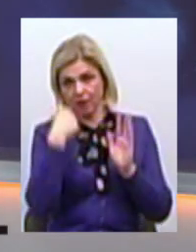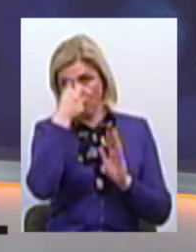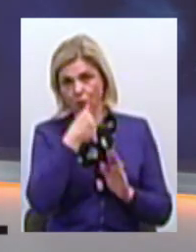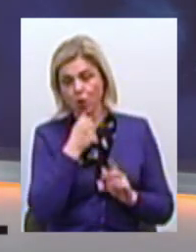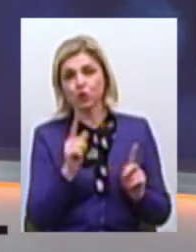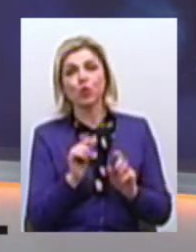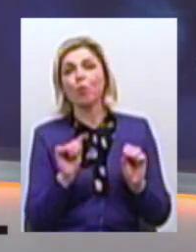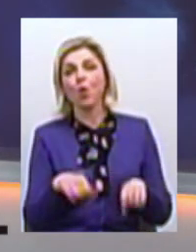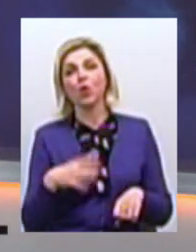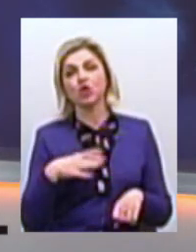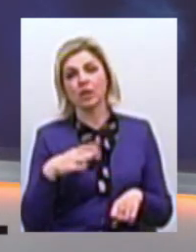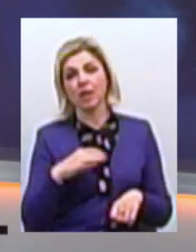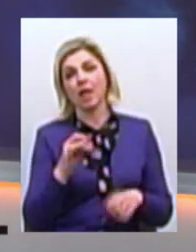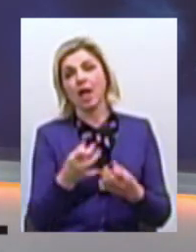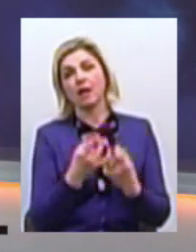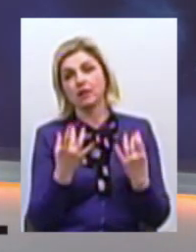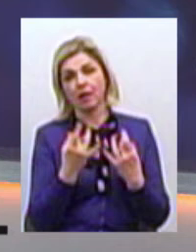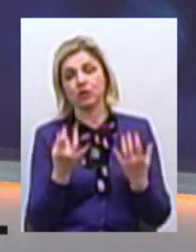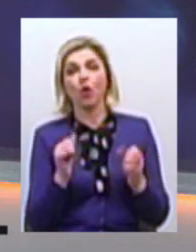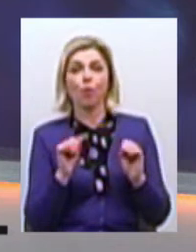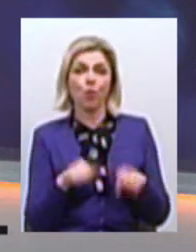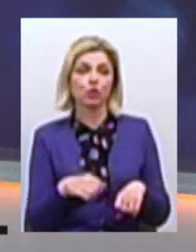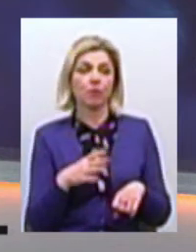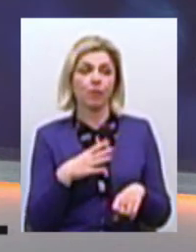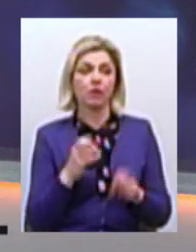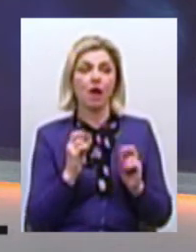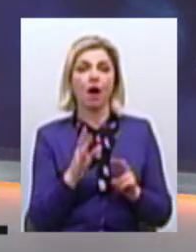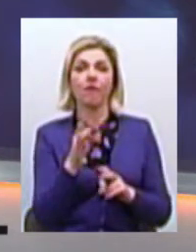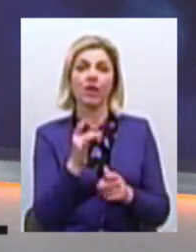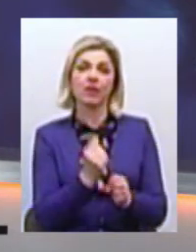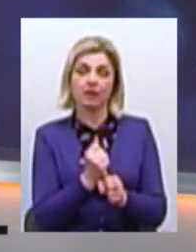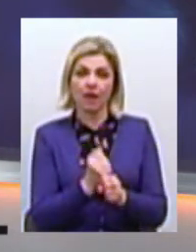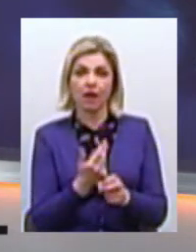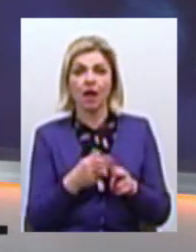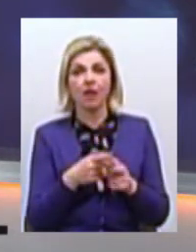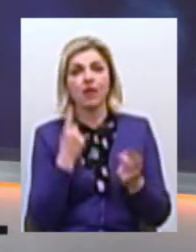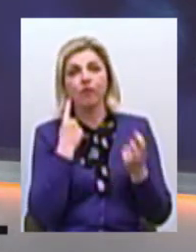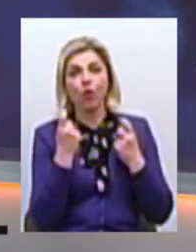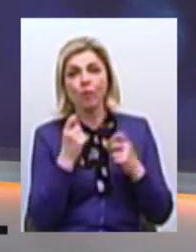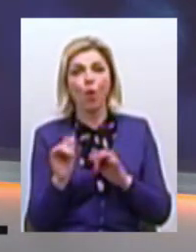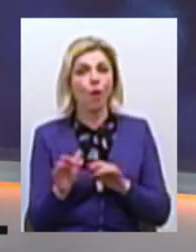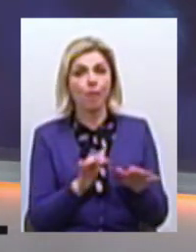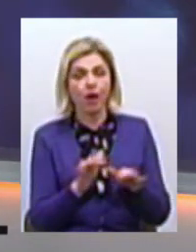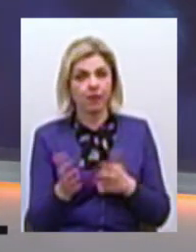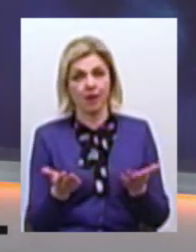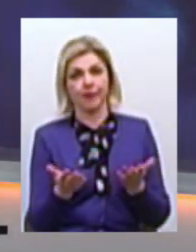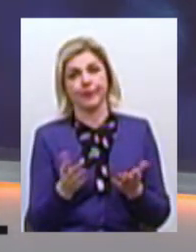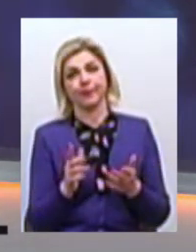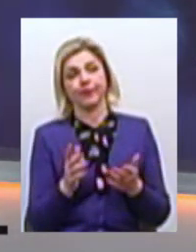можем ожидать, и расскажите, может, какая-то, то есть как вы это делаете? Это какая-то информационная кампания, это какой-то